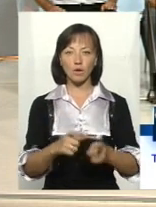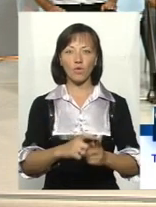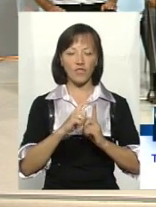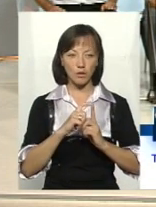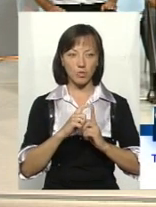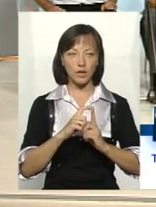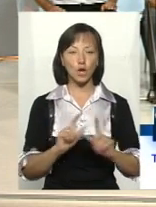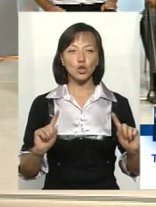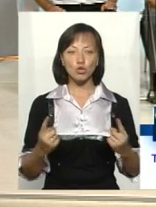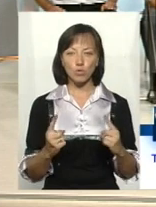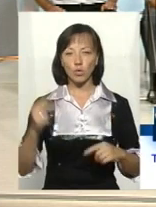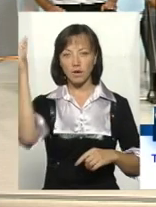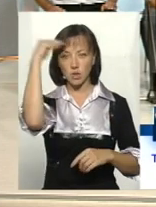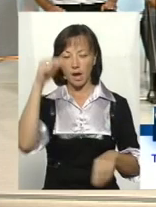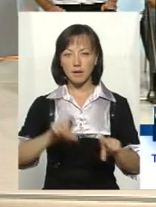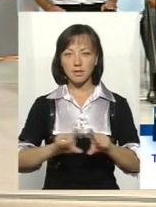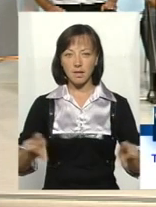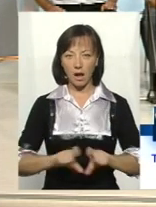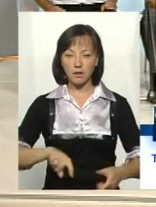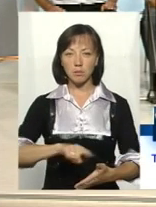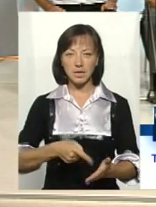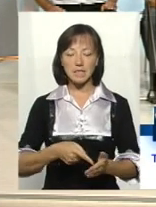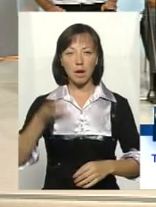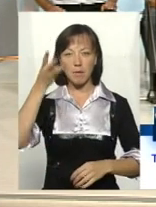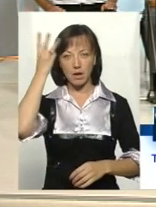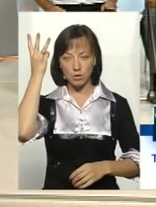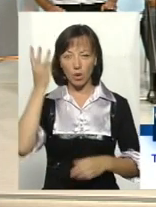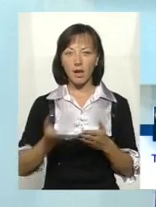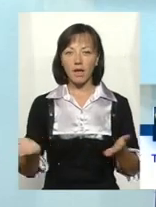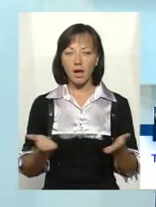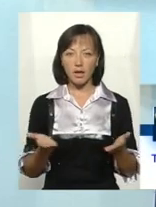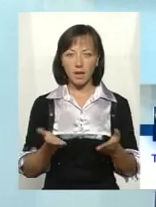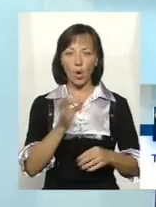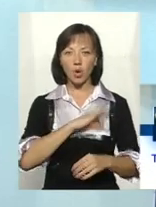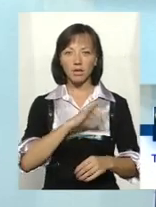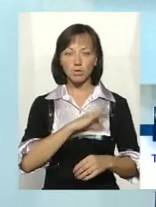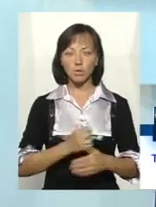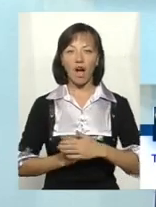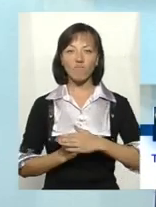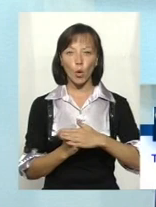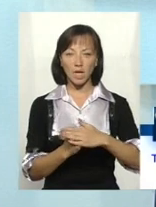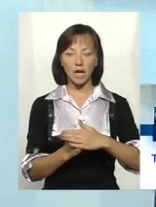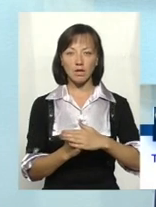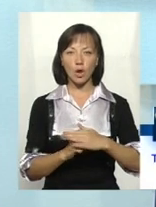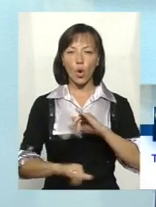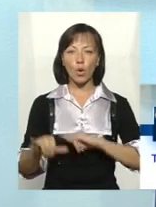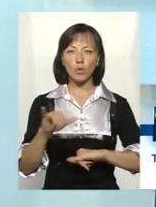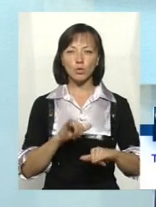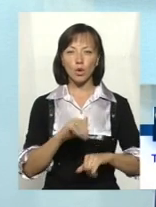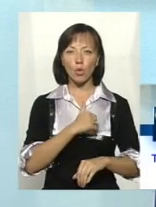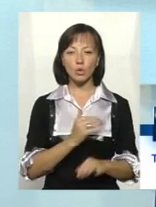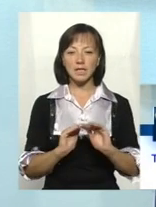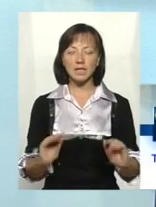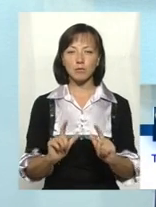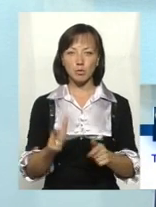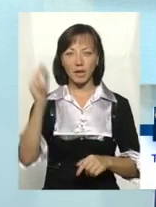відповідь. Чому навчальні заклади міста Хмельницького, які користуються авторитетом, куди хочуть діти